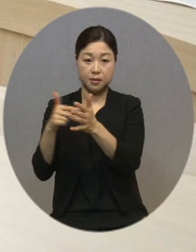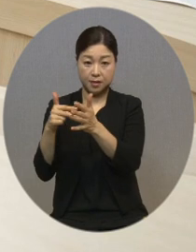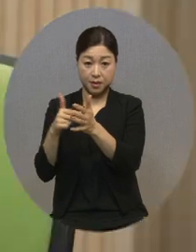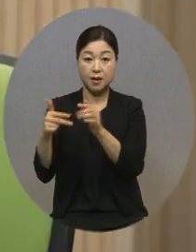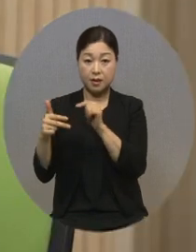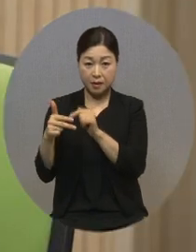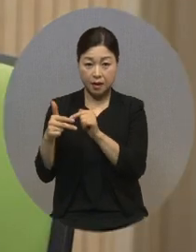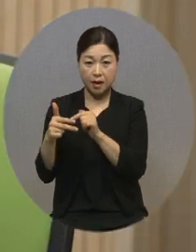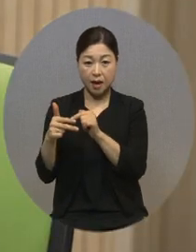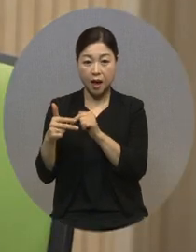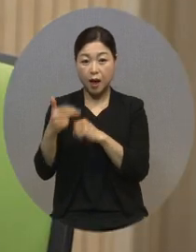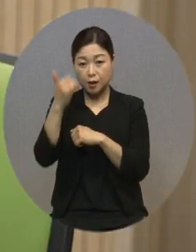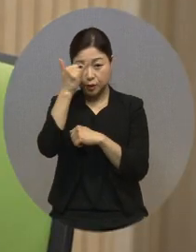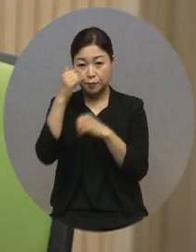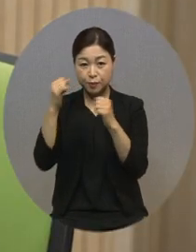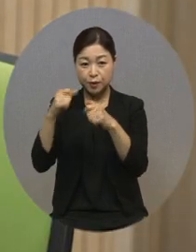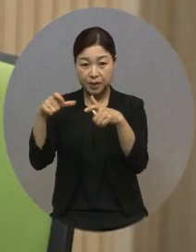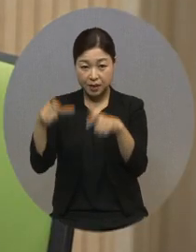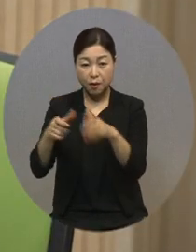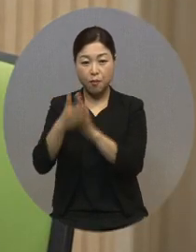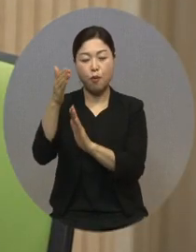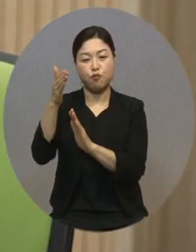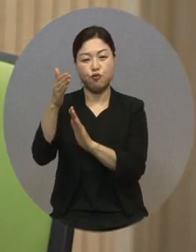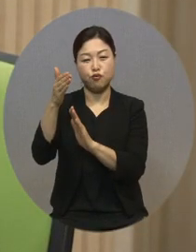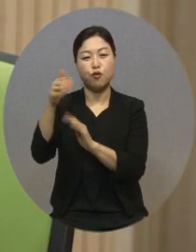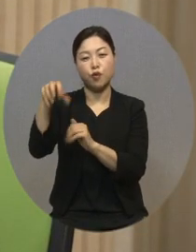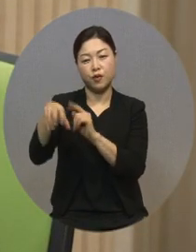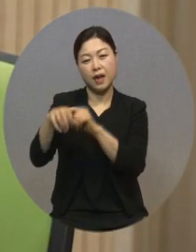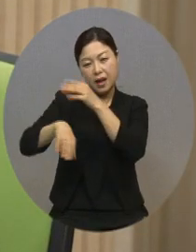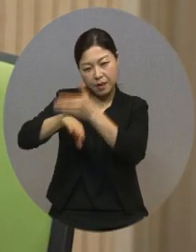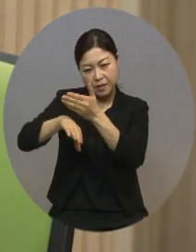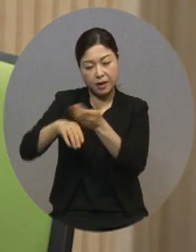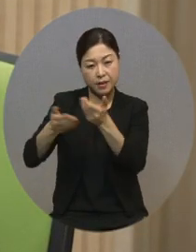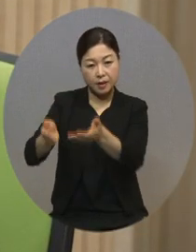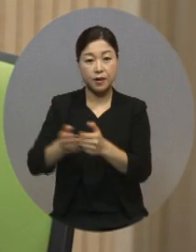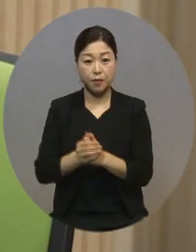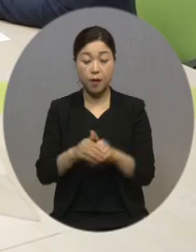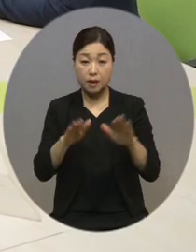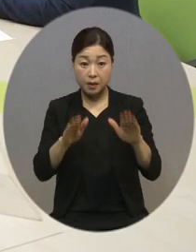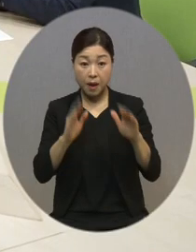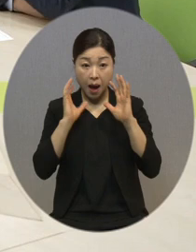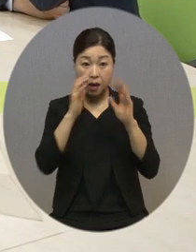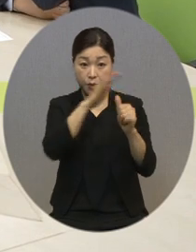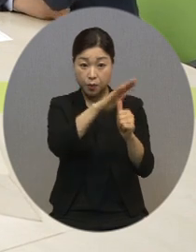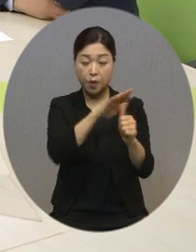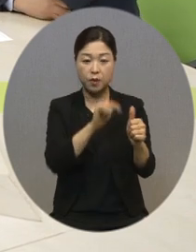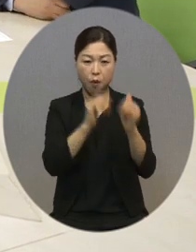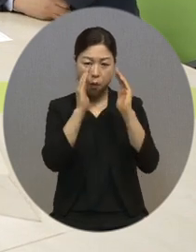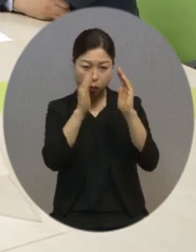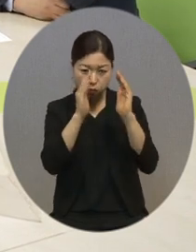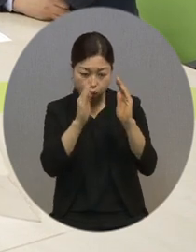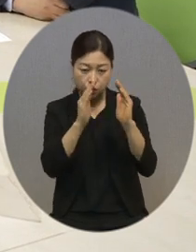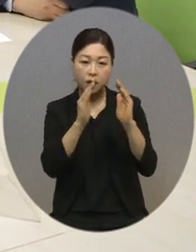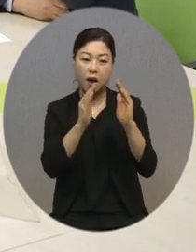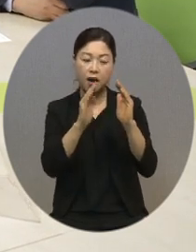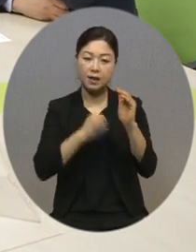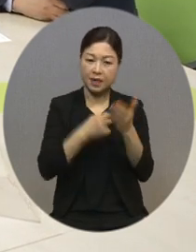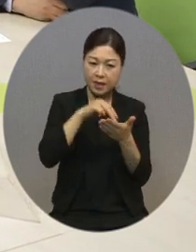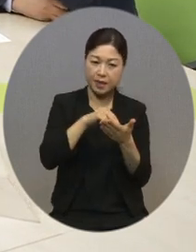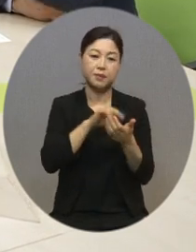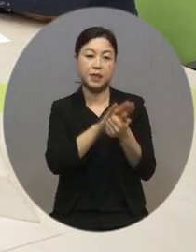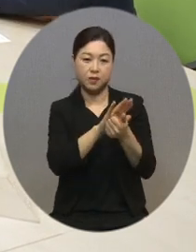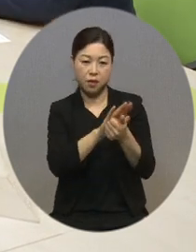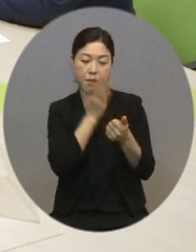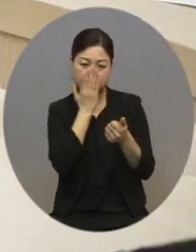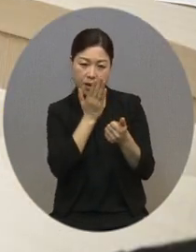어린이재단 충북지역본부에 감사드린다며 이번 협약은 드림스타트 아동의 학습 및 자립 지원에 큰 도움이 될